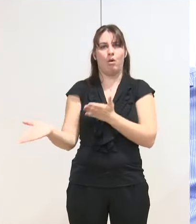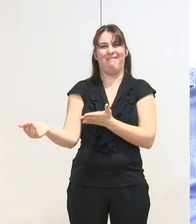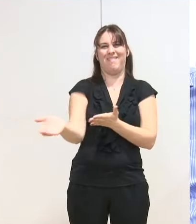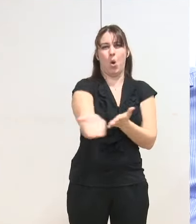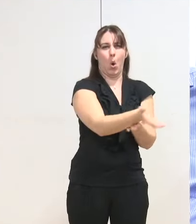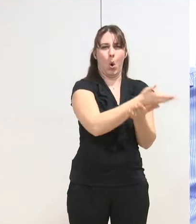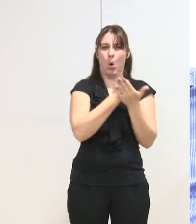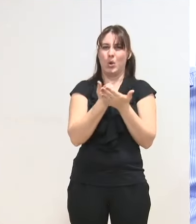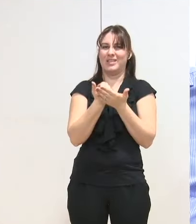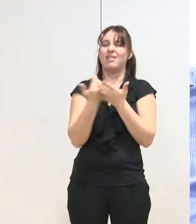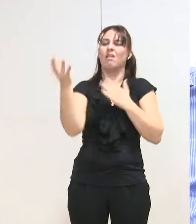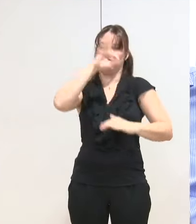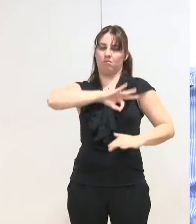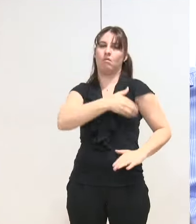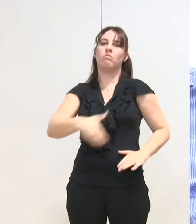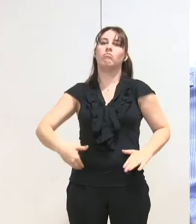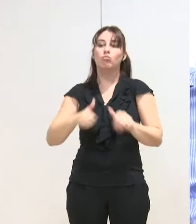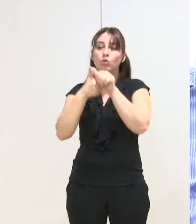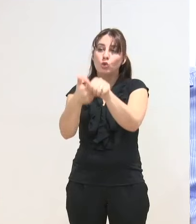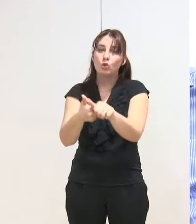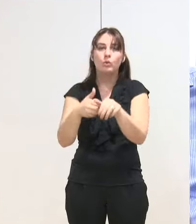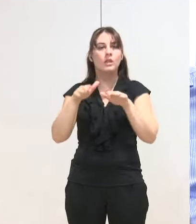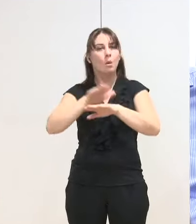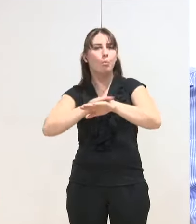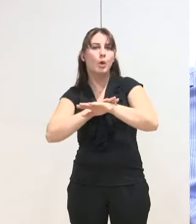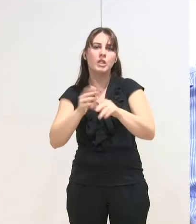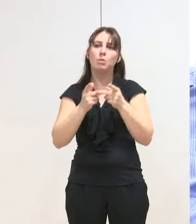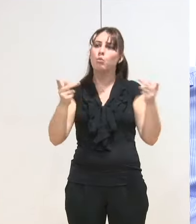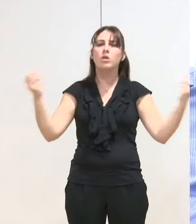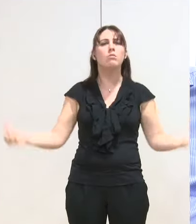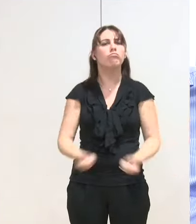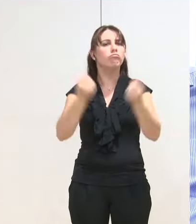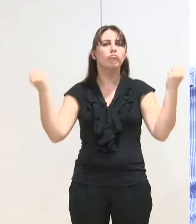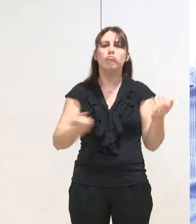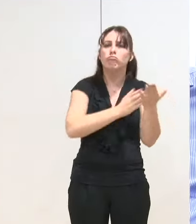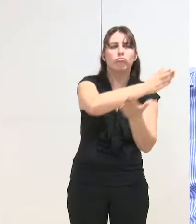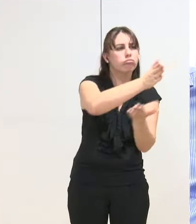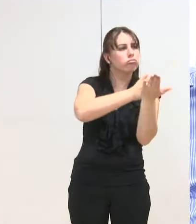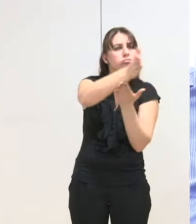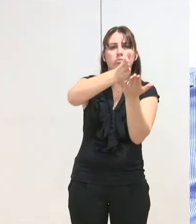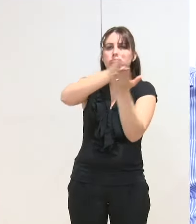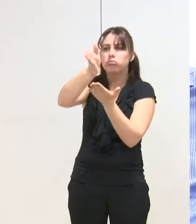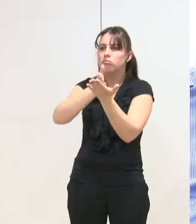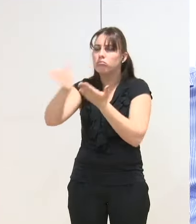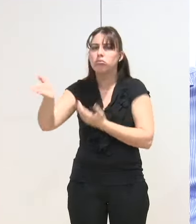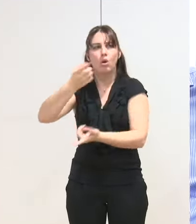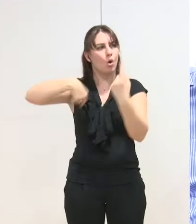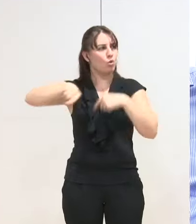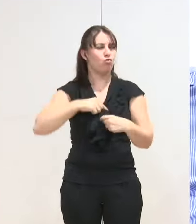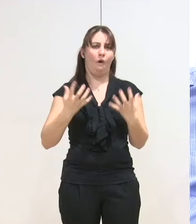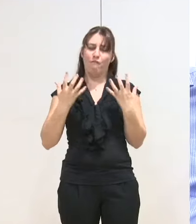collectivité en fonction des politiques publiques qui sont mené notre